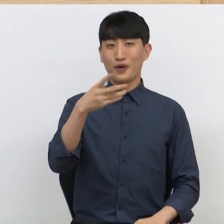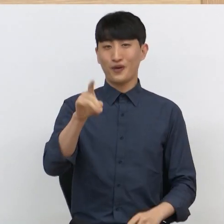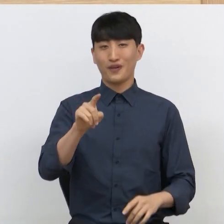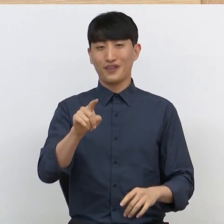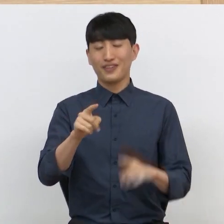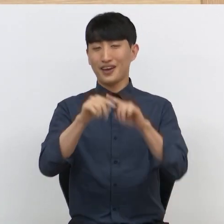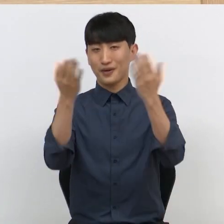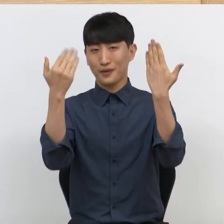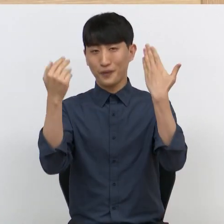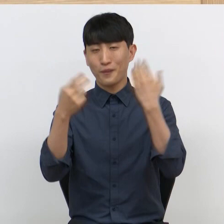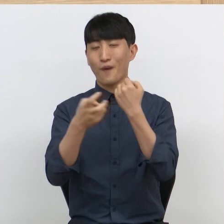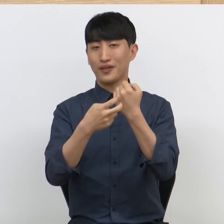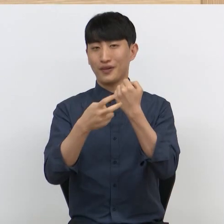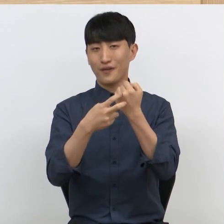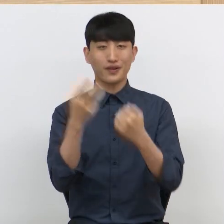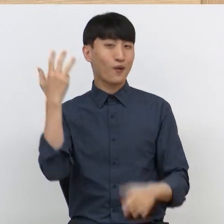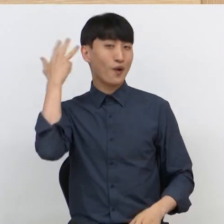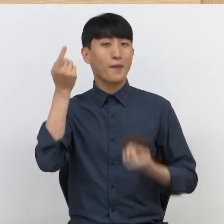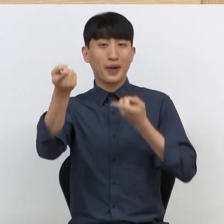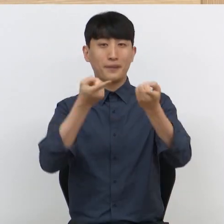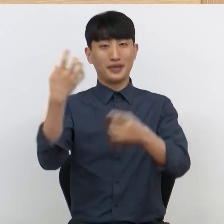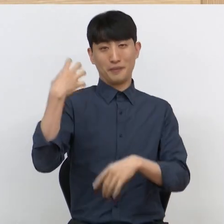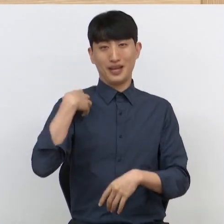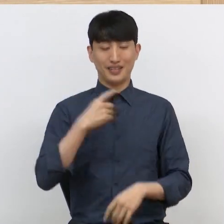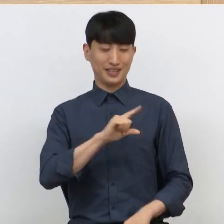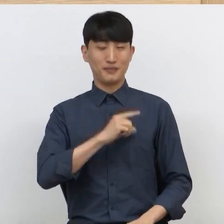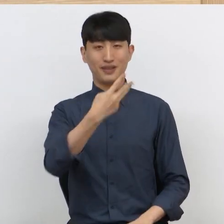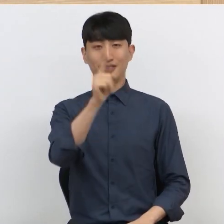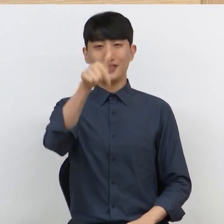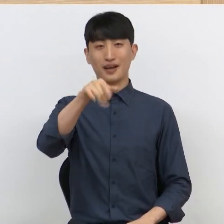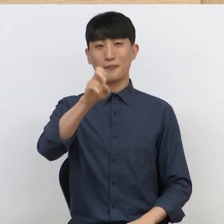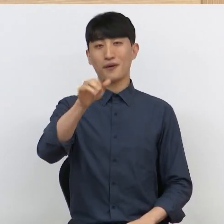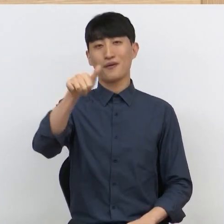안암병원에서 인공화학 매핑을 담당하고 있는 탁평곤입니다.